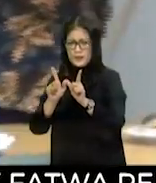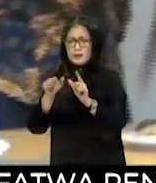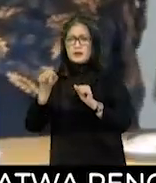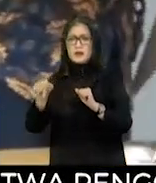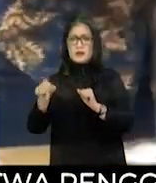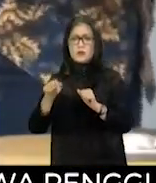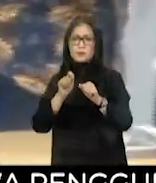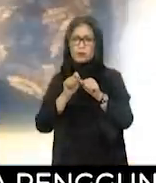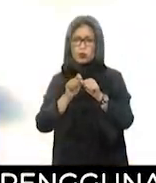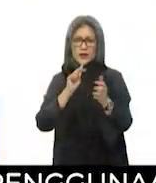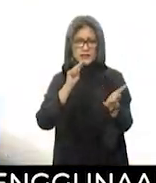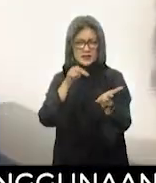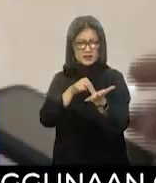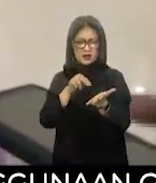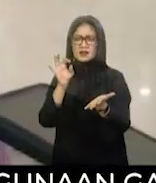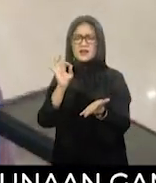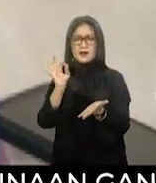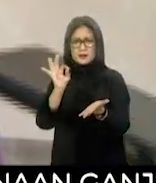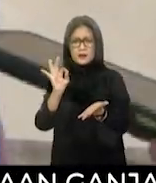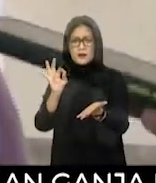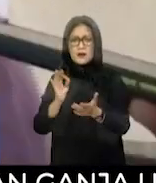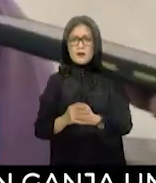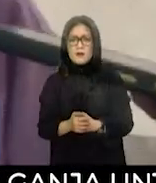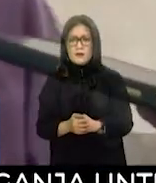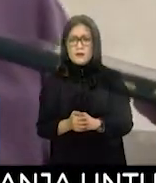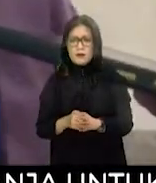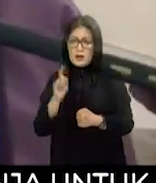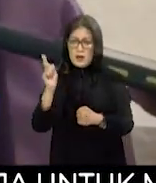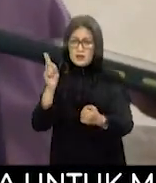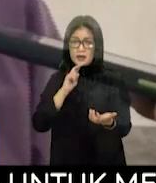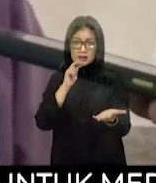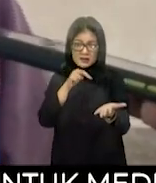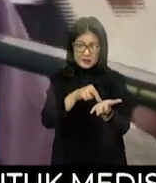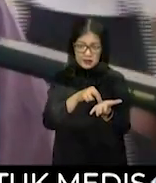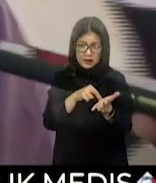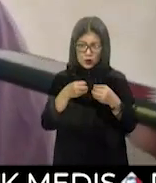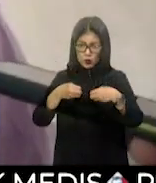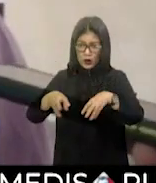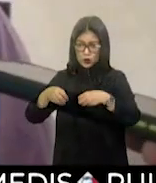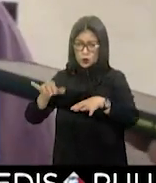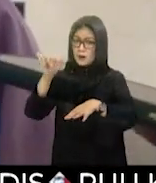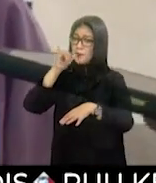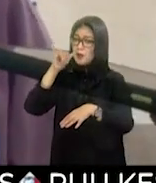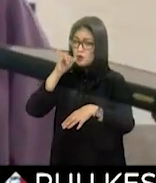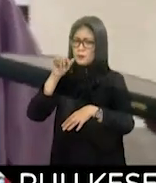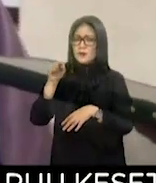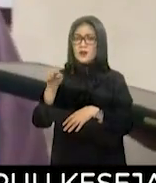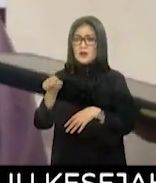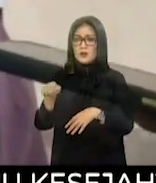beberapa outlet polisi kalau izin menjual minuman nya itu ada